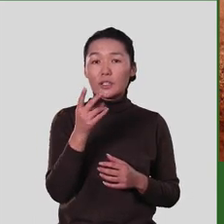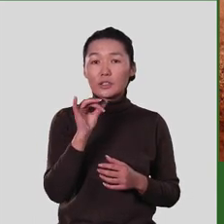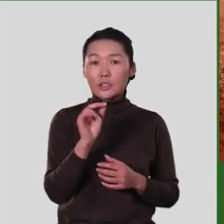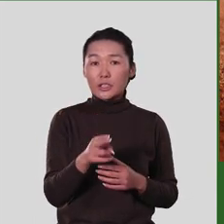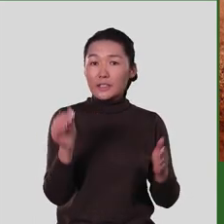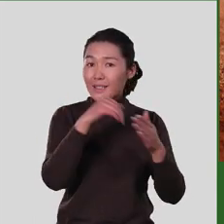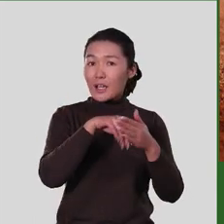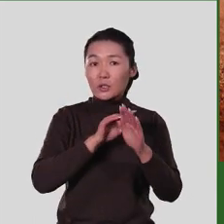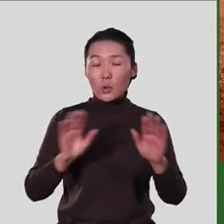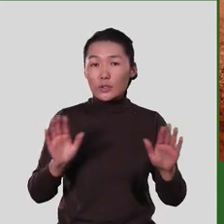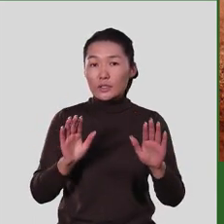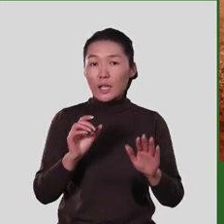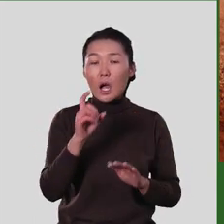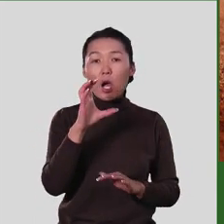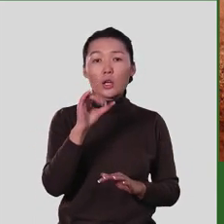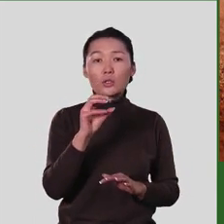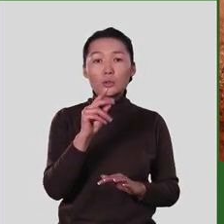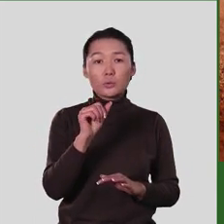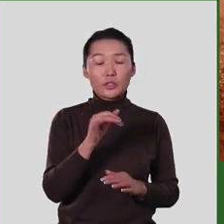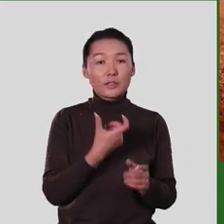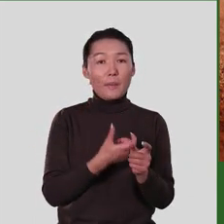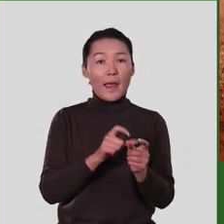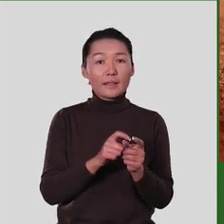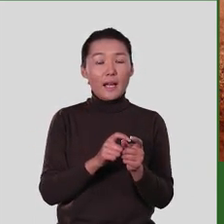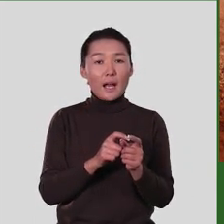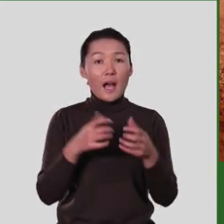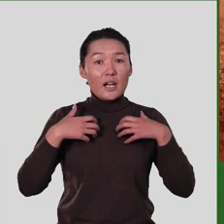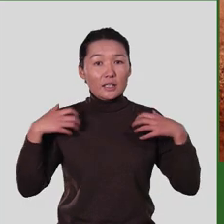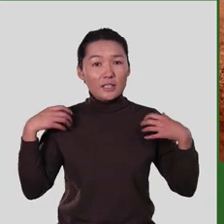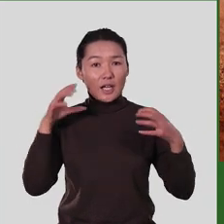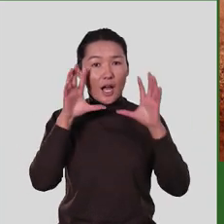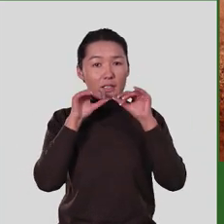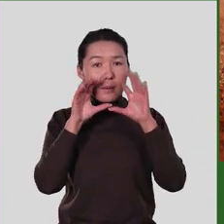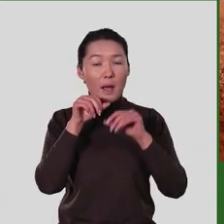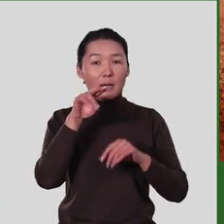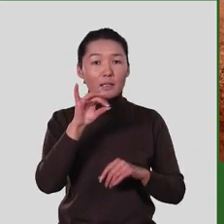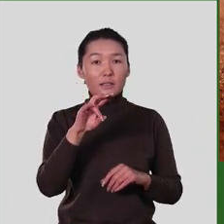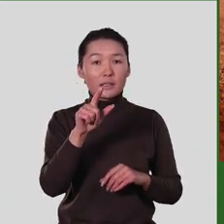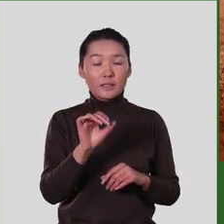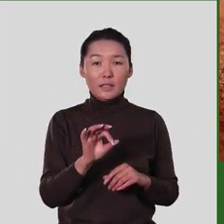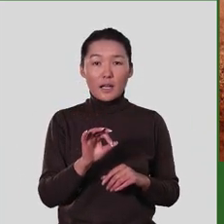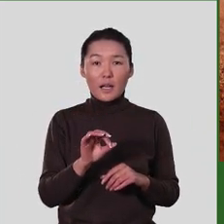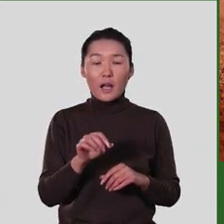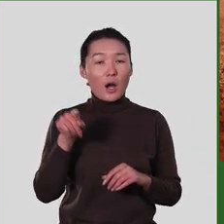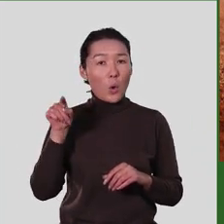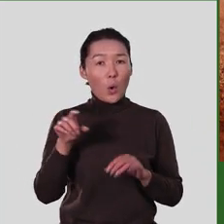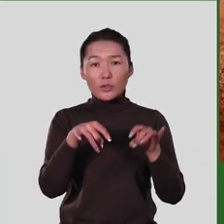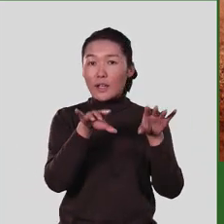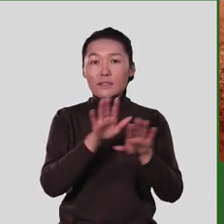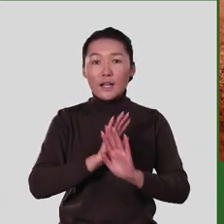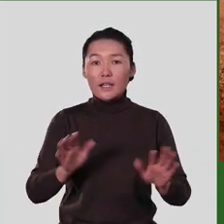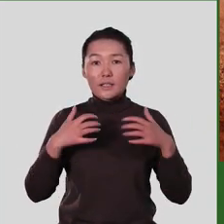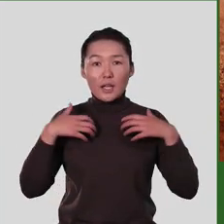к сумчатым. Это дикая собака динго. Динго не совсем австралийское животное.